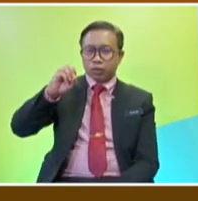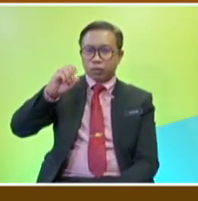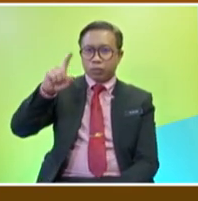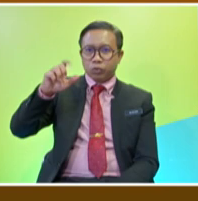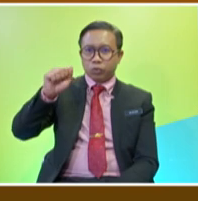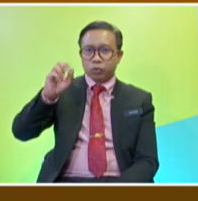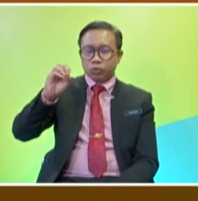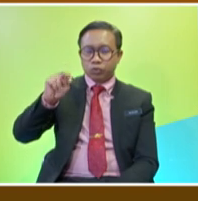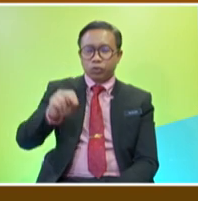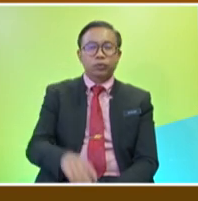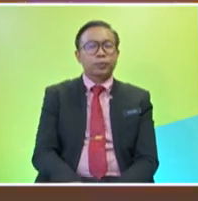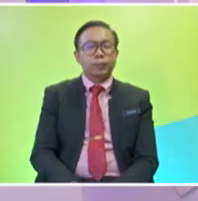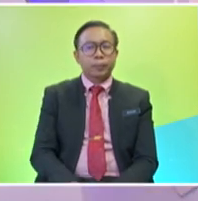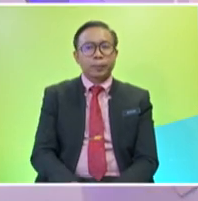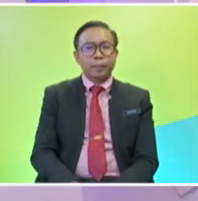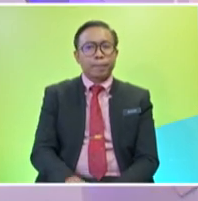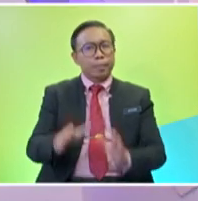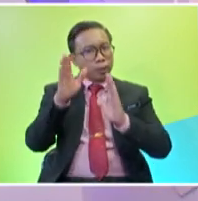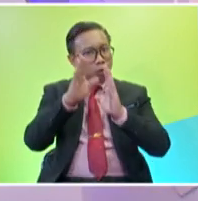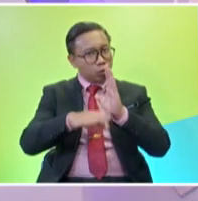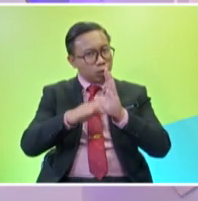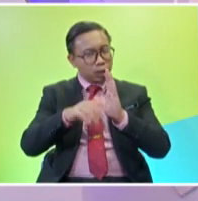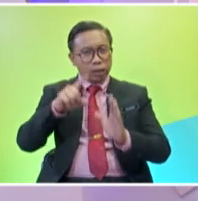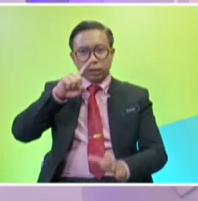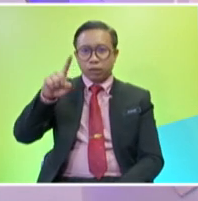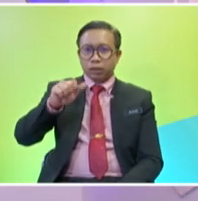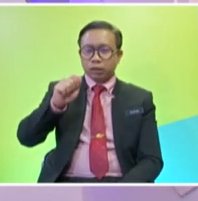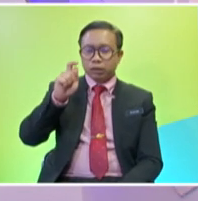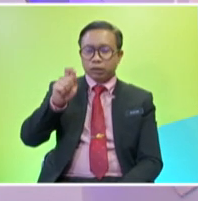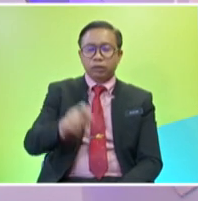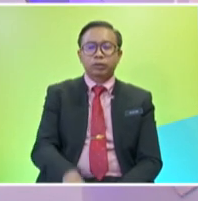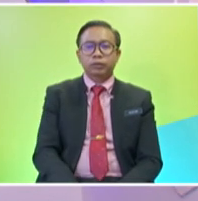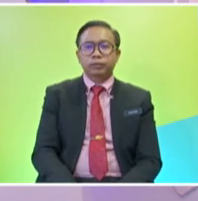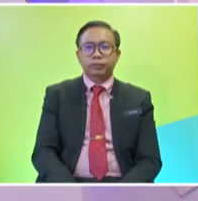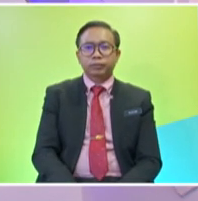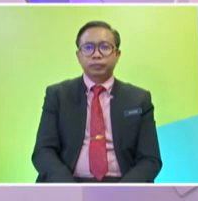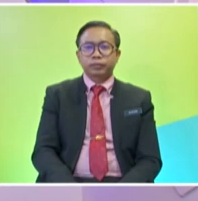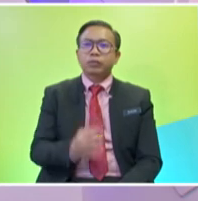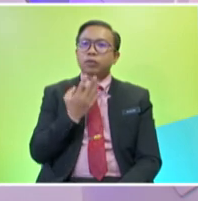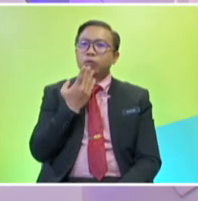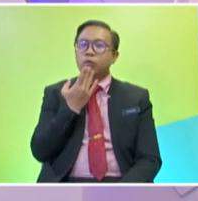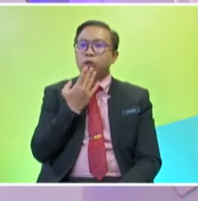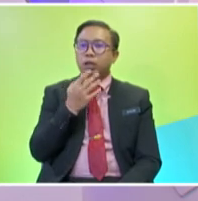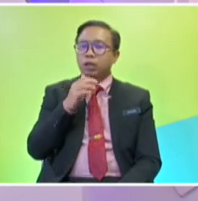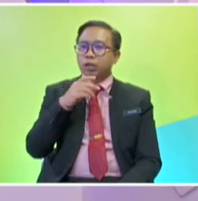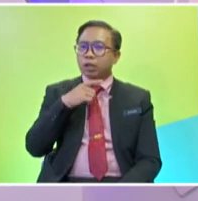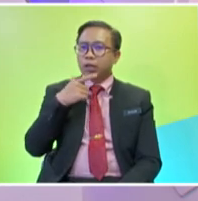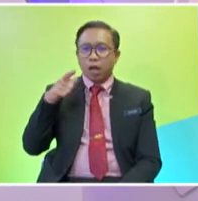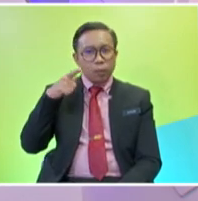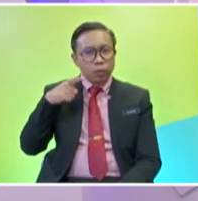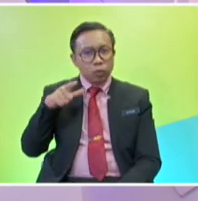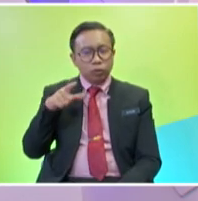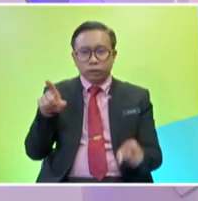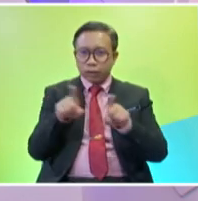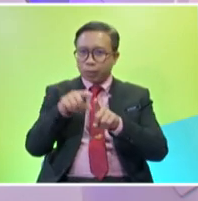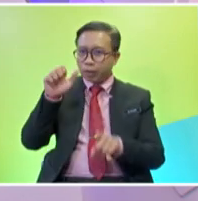jenis biasanya kekurangan zat banyak banyak berwarna seperti abu warna kelabu seperti abu